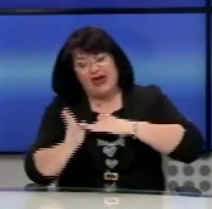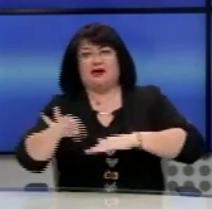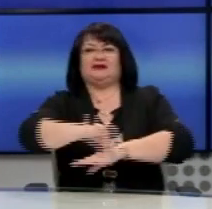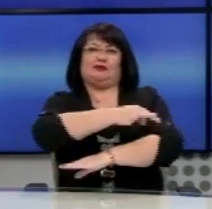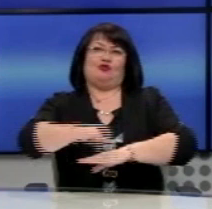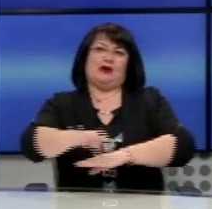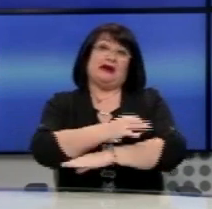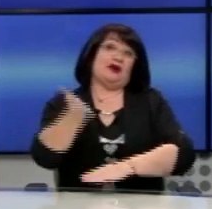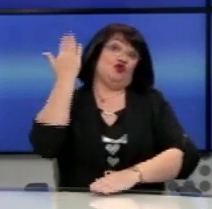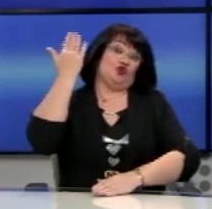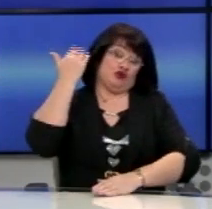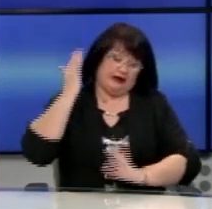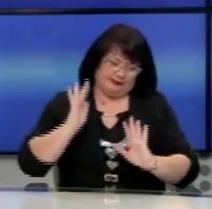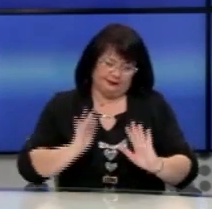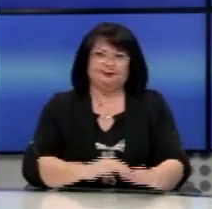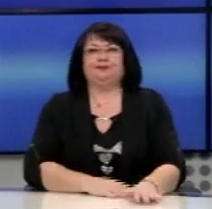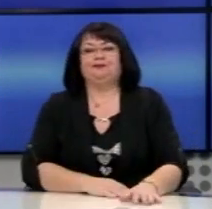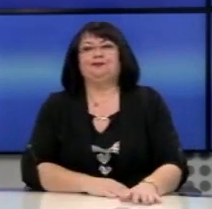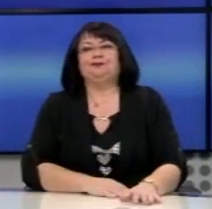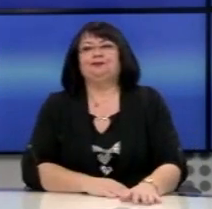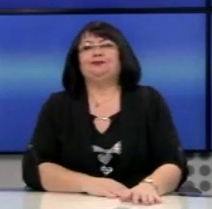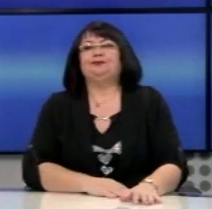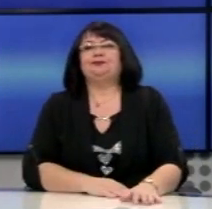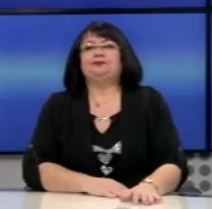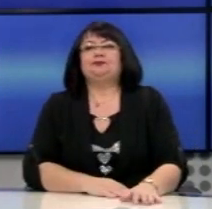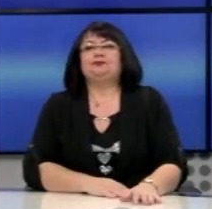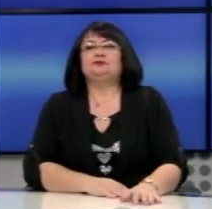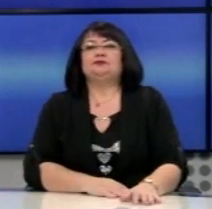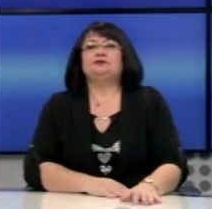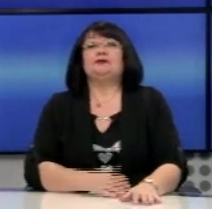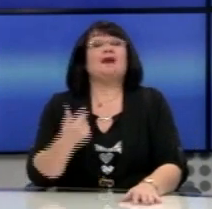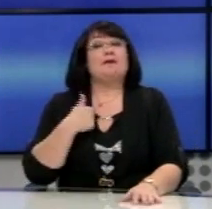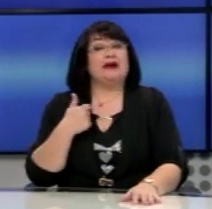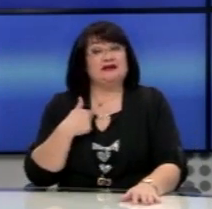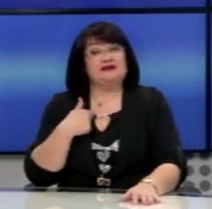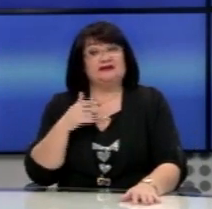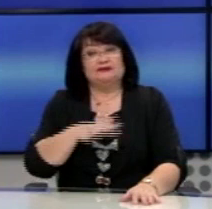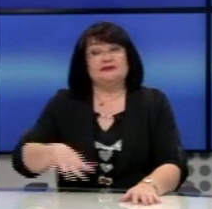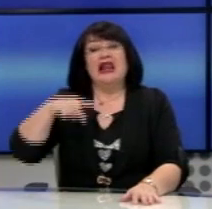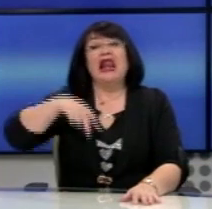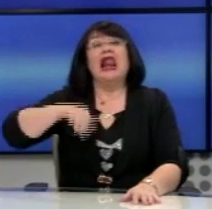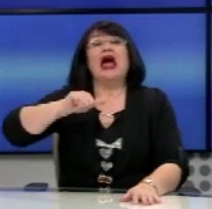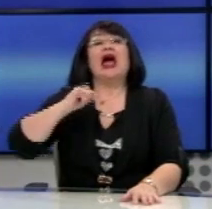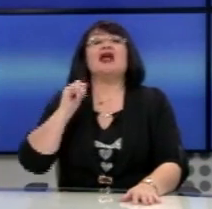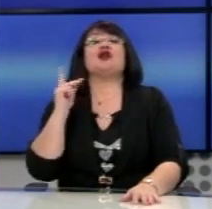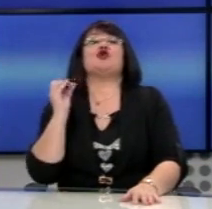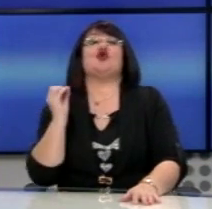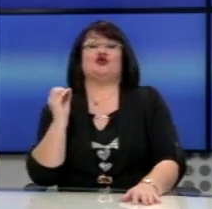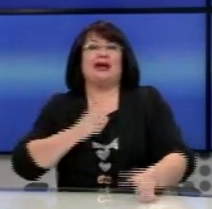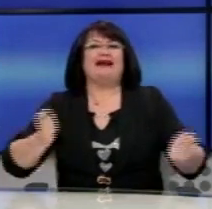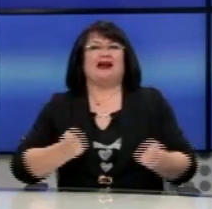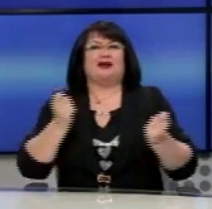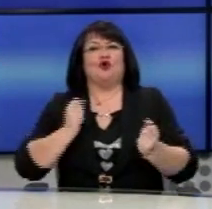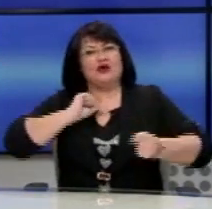μέρες του Πολυτεχνείου εκεί αυτόν τον αγώνα. Το λαϊκό κίνημα, το οργανωμένο εργατικό